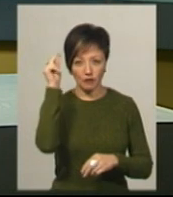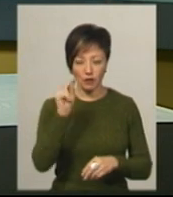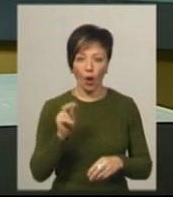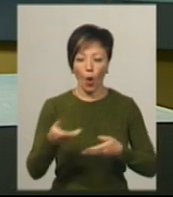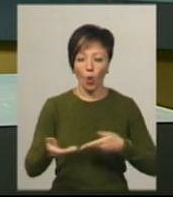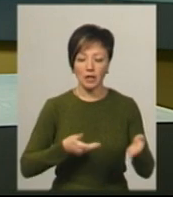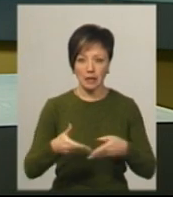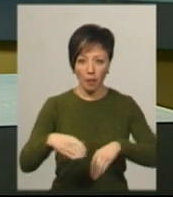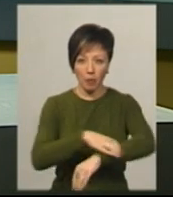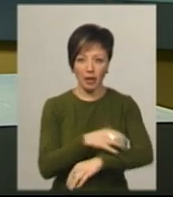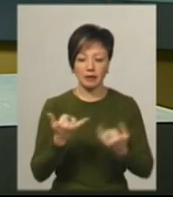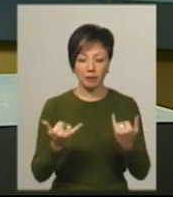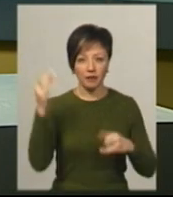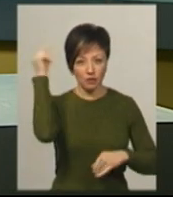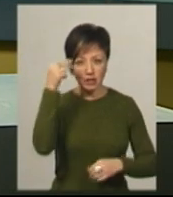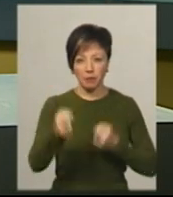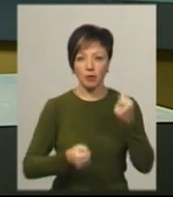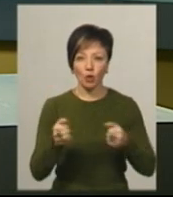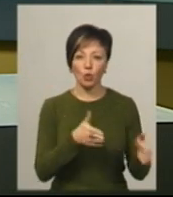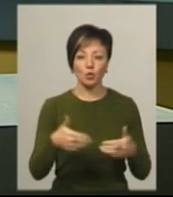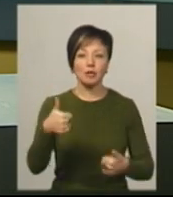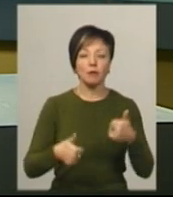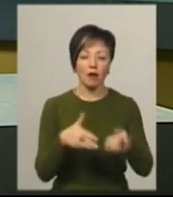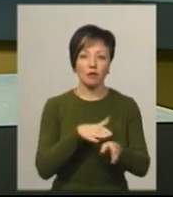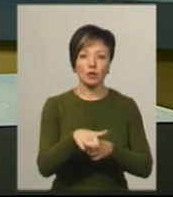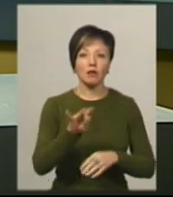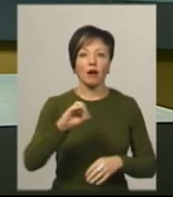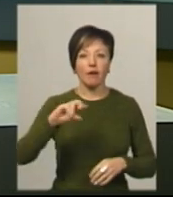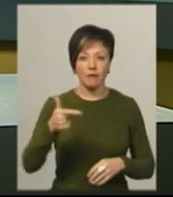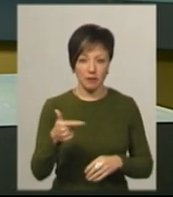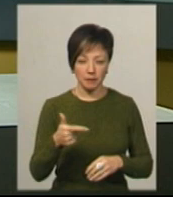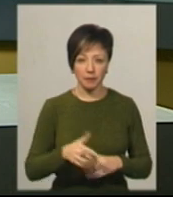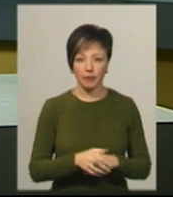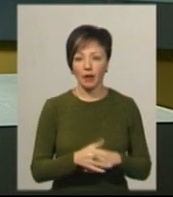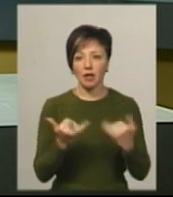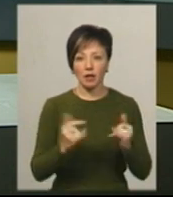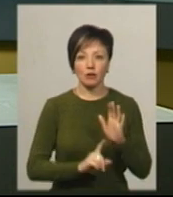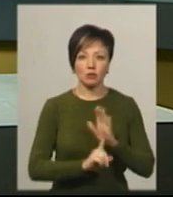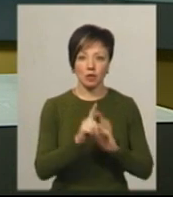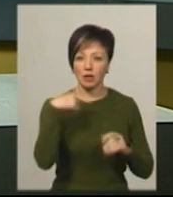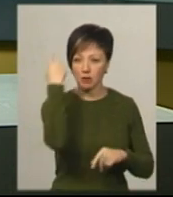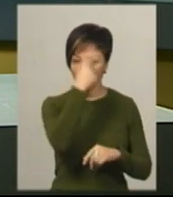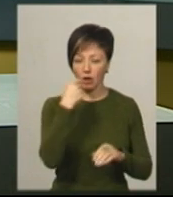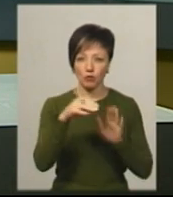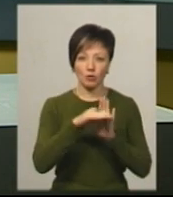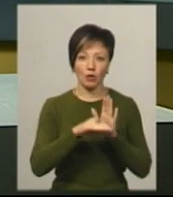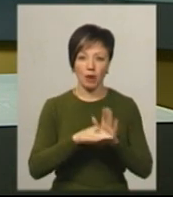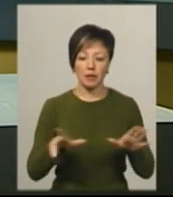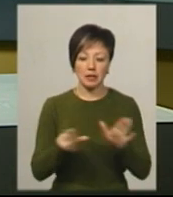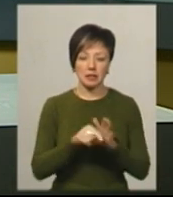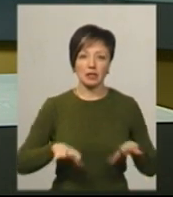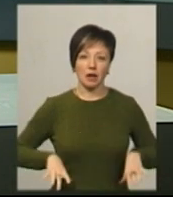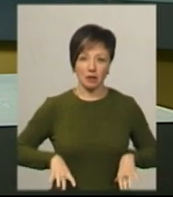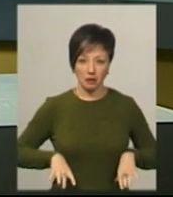а тепер вчиться бігати. І готується до змагань, що відбудуться у травні в Газі. Нині розпочав індивідуальну програму із тренером.